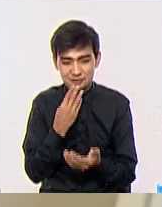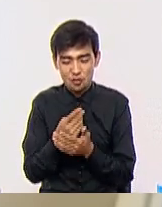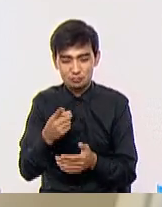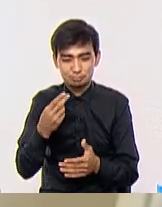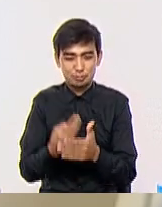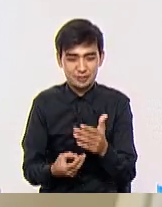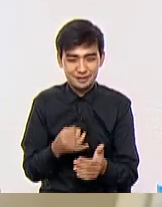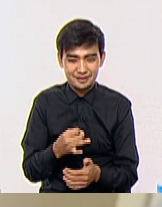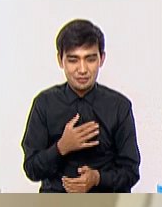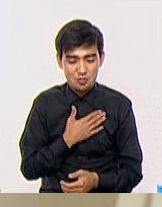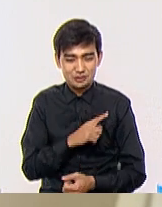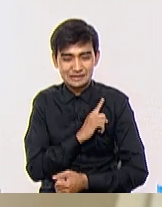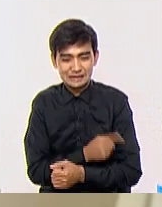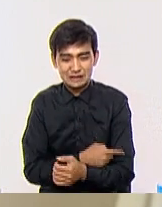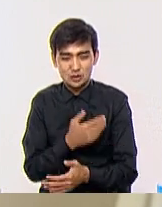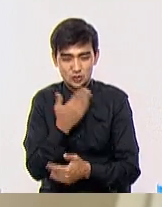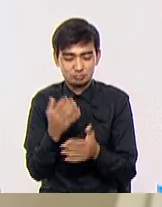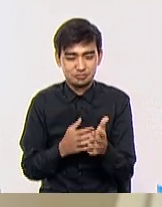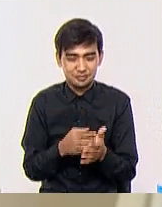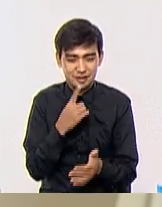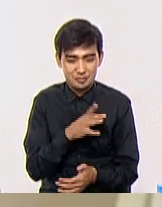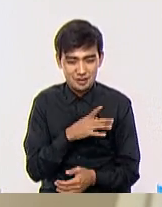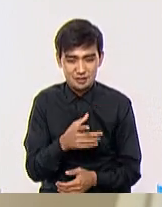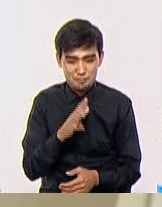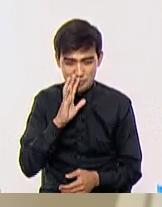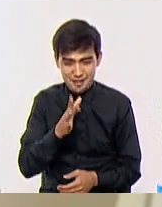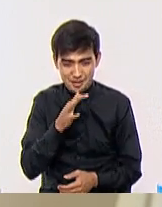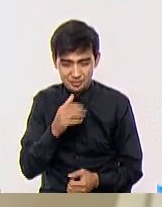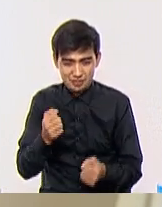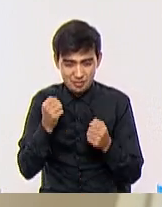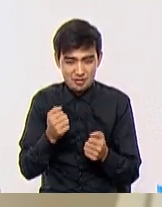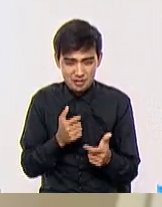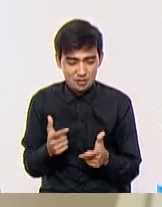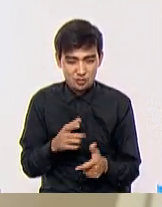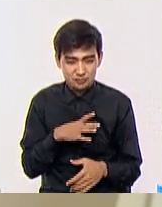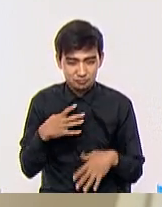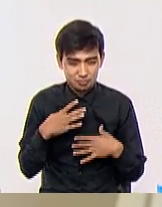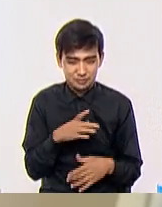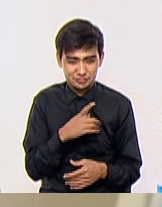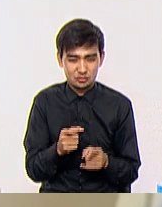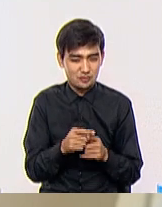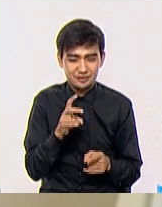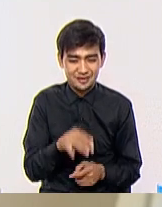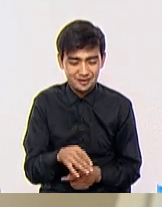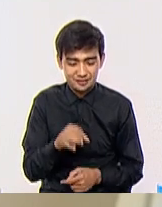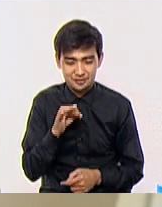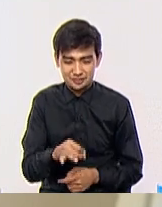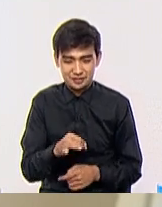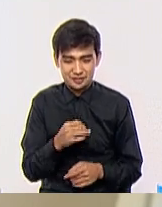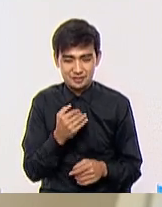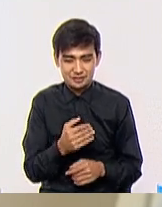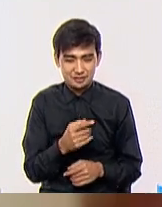да менің шамам жетпеді деп айтады? Олимпиадаға 5 жыл дайындалған елдің өкілі айтатын сөз емес менің ойымша. Сондықтан осы